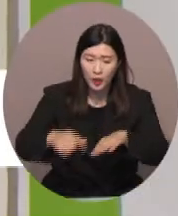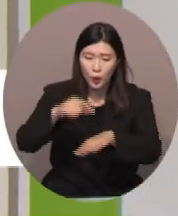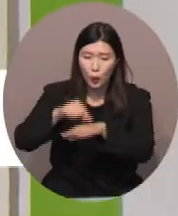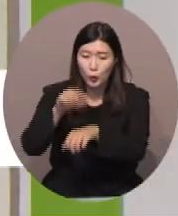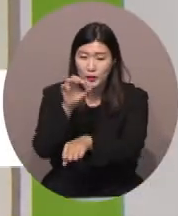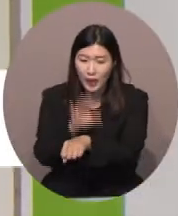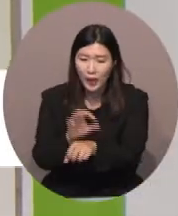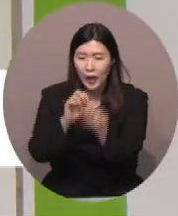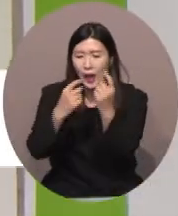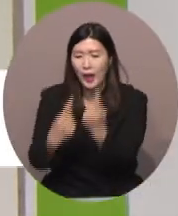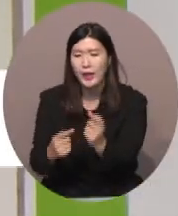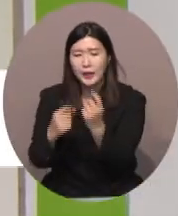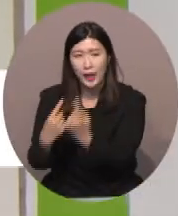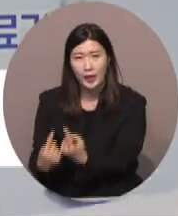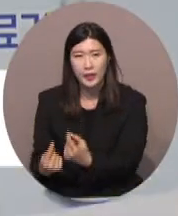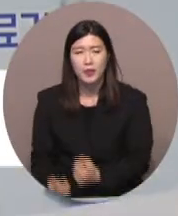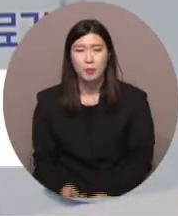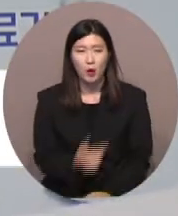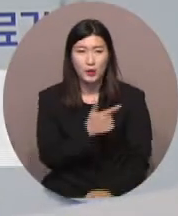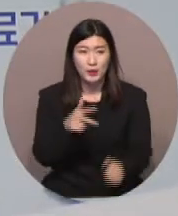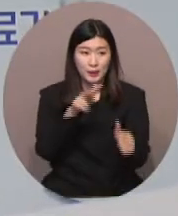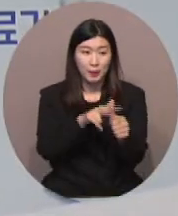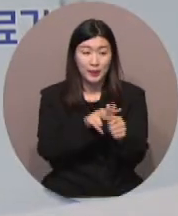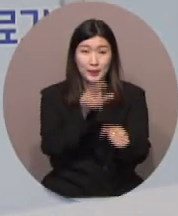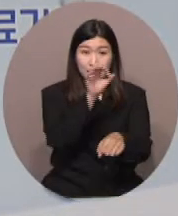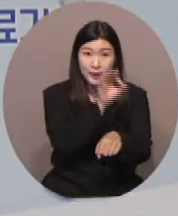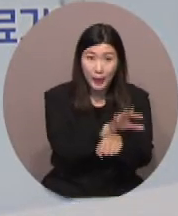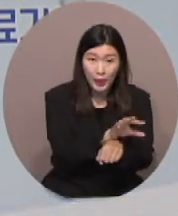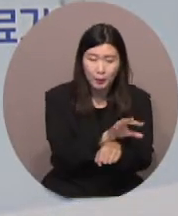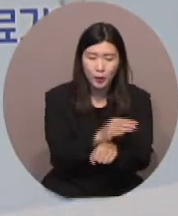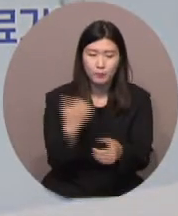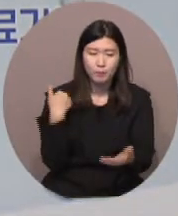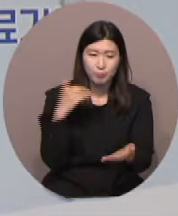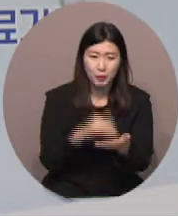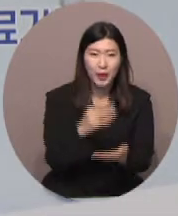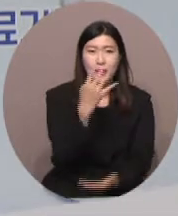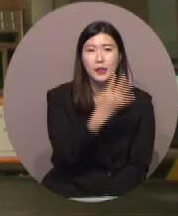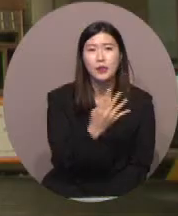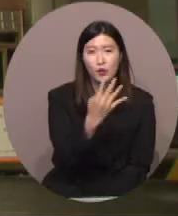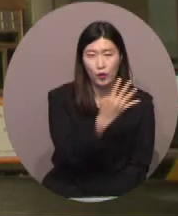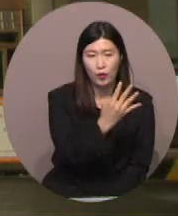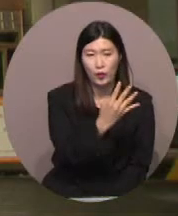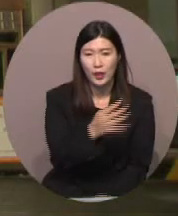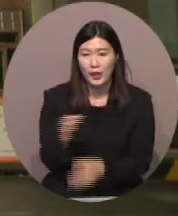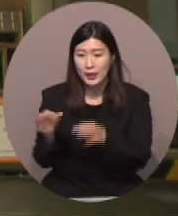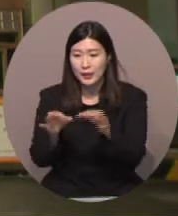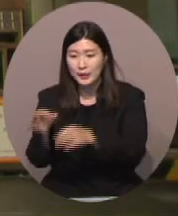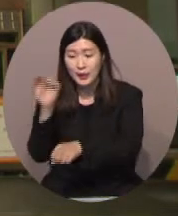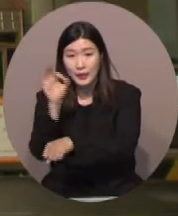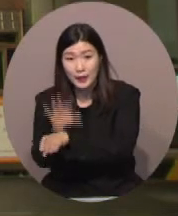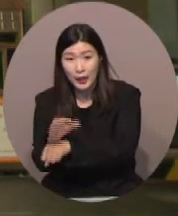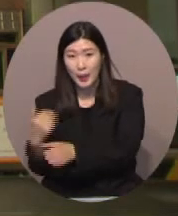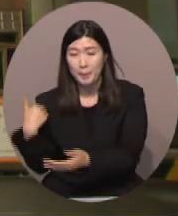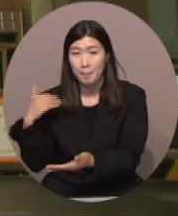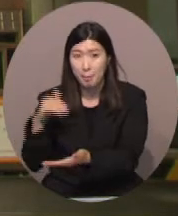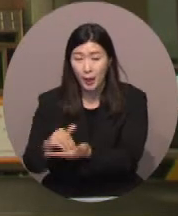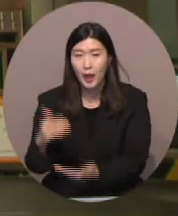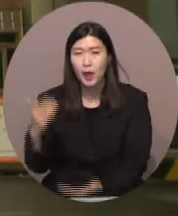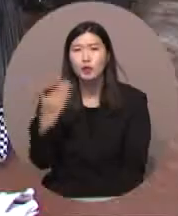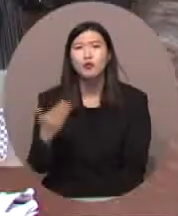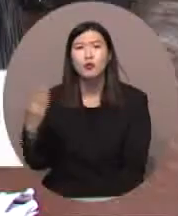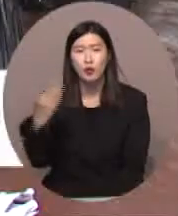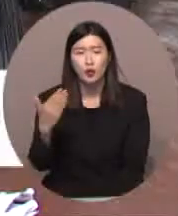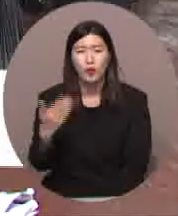있습니다. 대형마트에서 농축산물을 사면 2만 원 한도 내에서 20%를, 전통시장에서 이보다 높은 3만